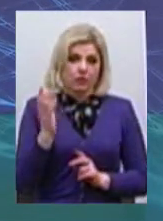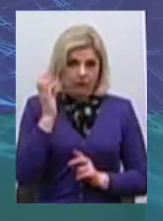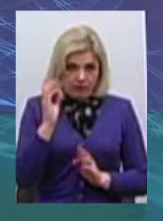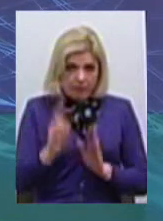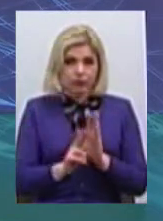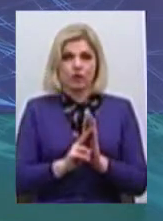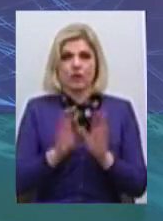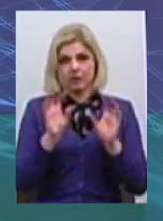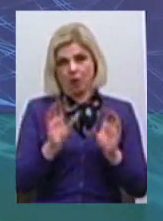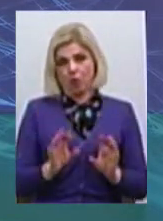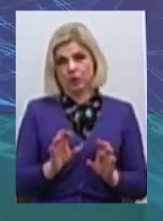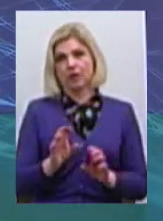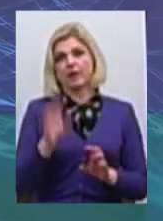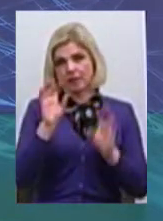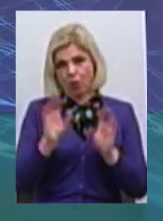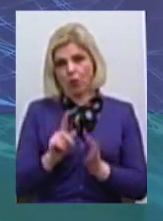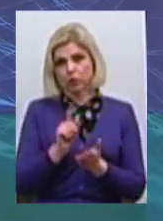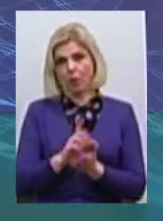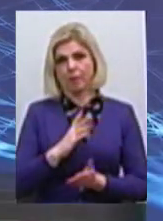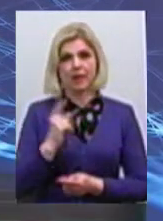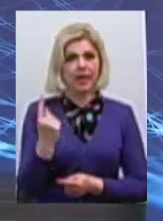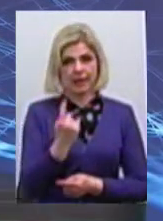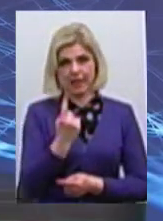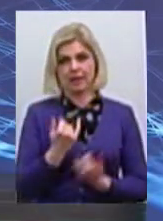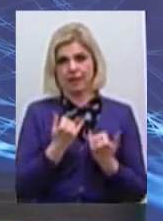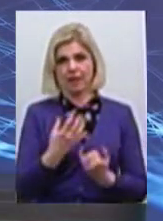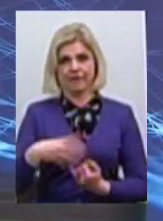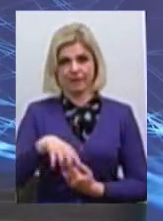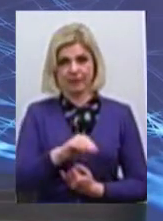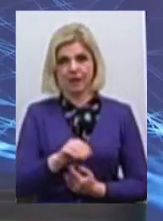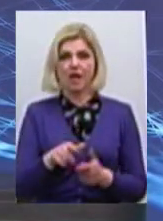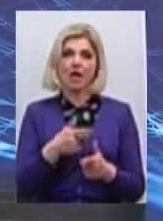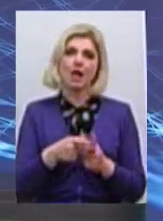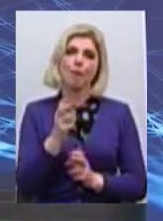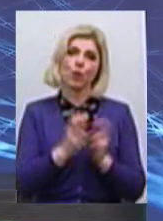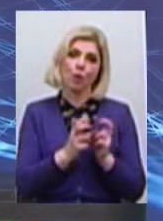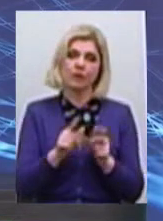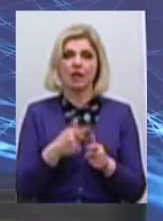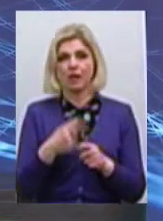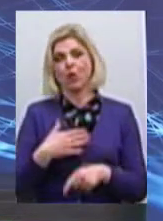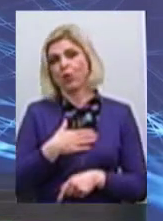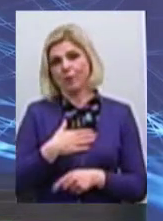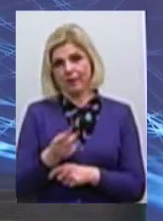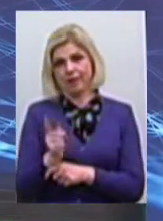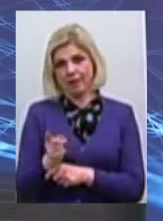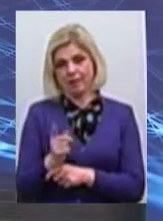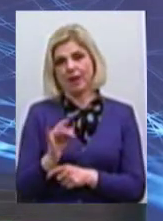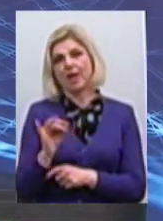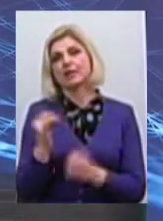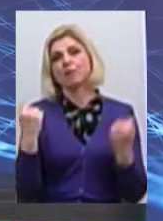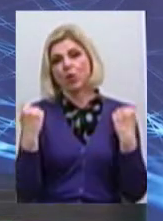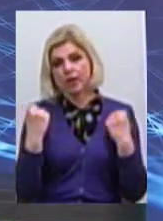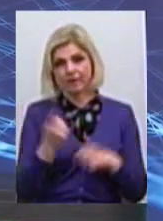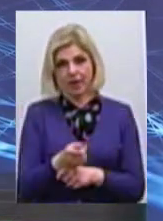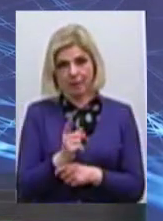Що закон має бути єдиним для всіх. Чи будь-то промисел, чи будь-то любительське та спортивне